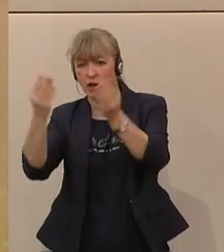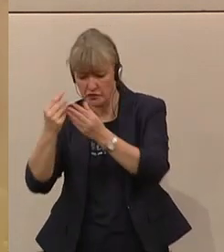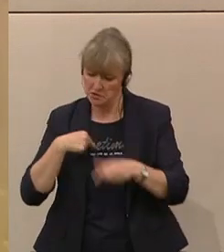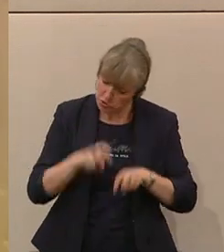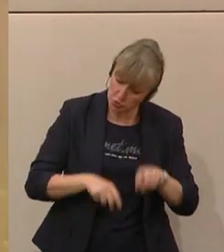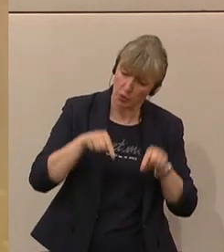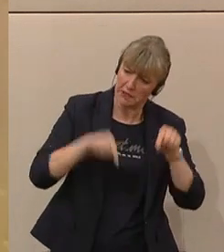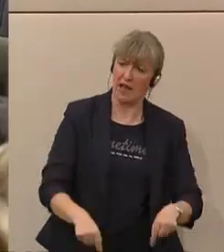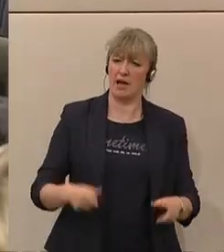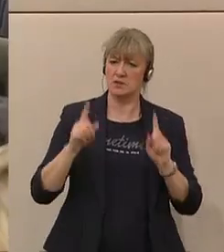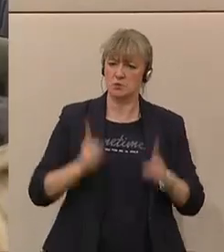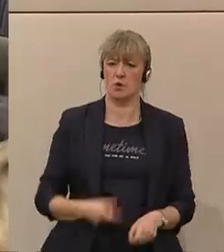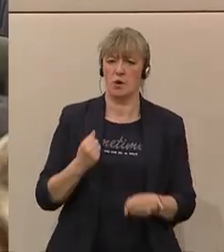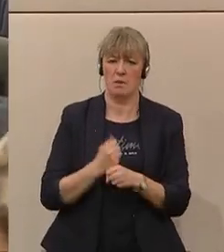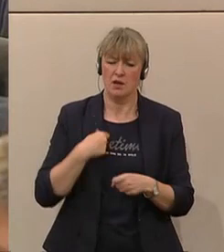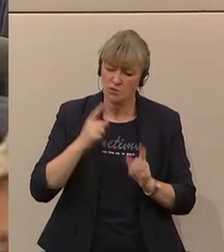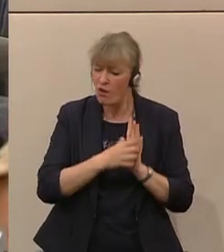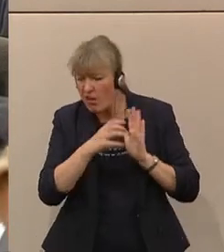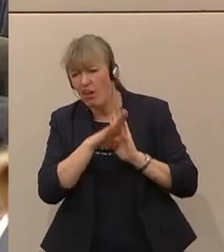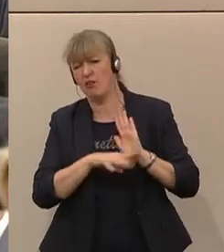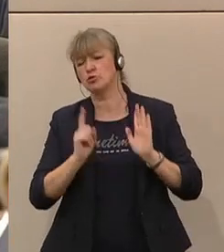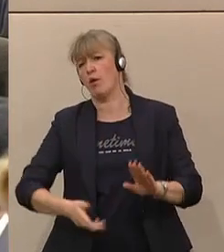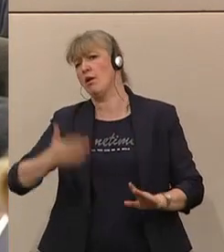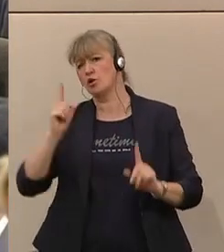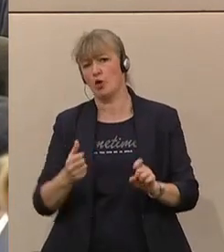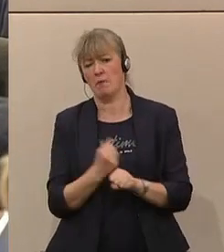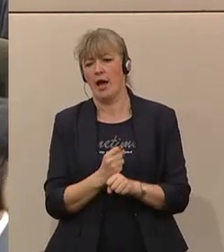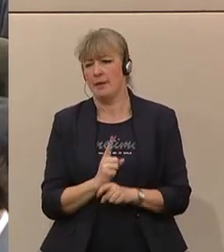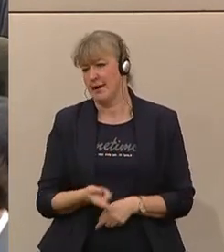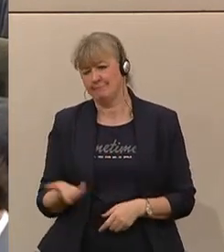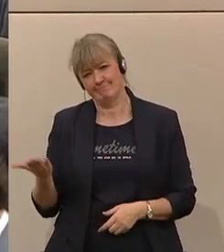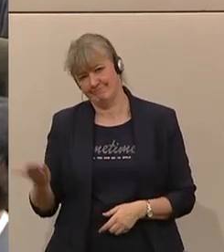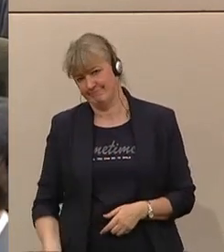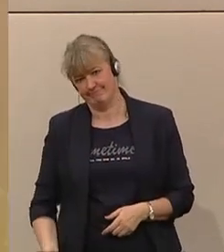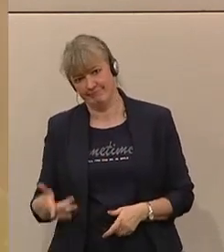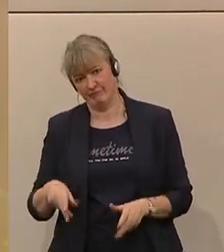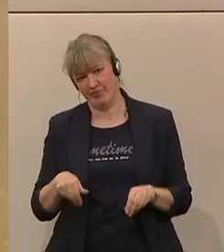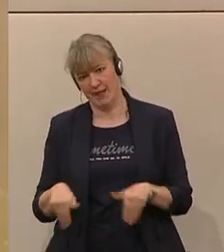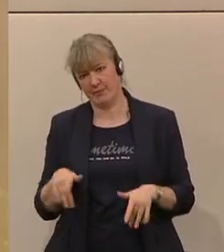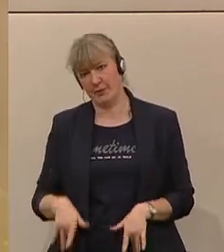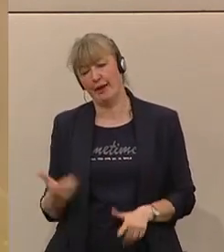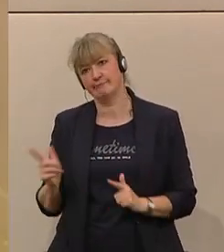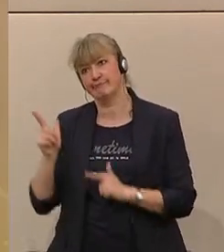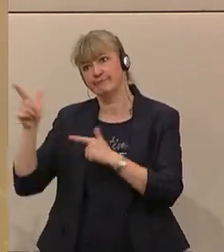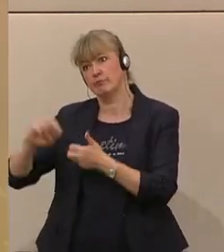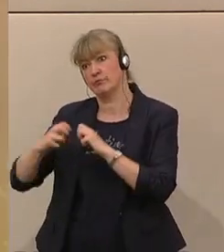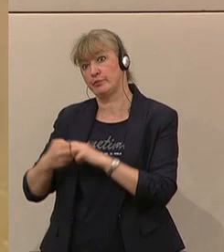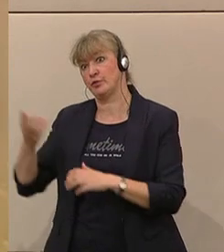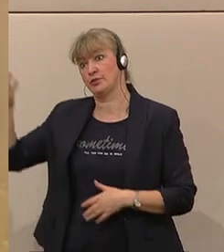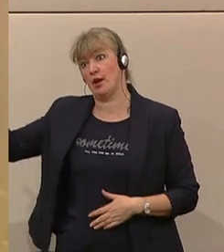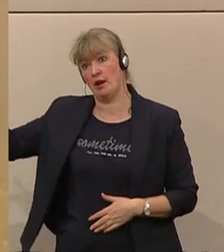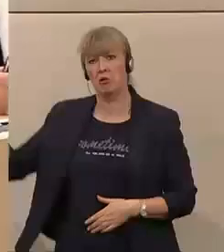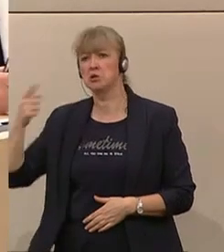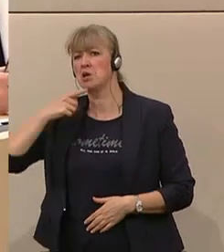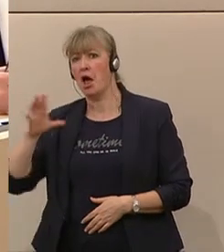Wir könnten längst diese ganzen Gesetze haben. Aber da gibt es einen Finanzminister, der fährt nach Brüssel und sagt, auch wenn alle